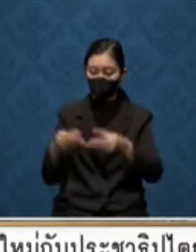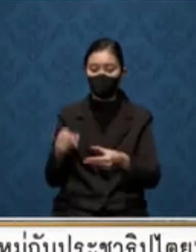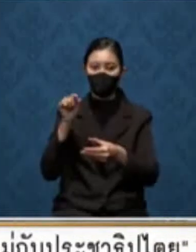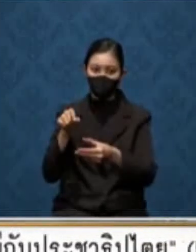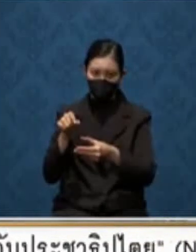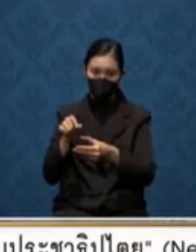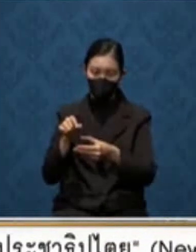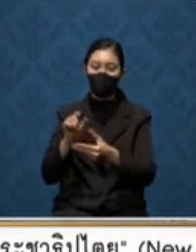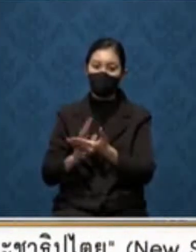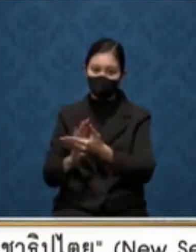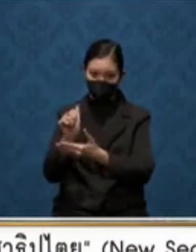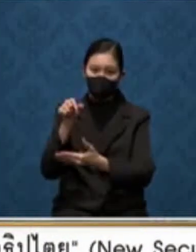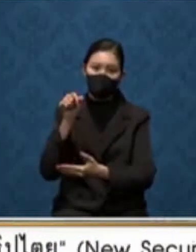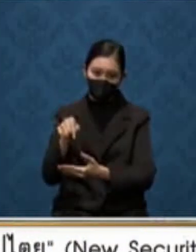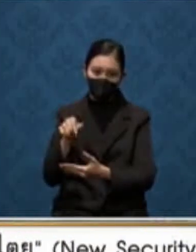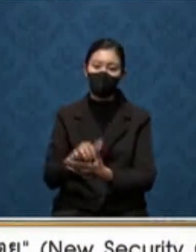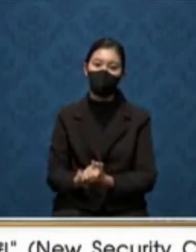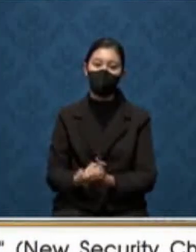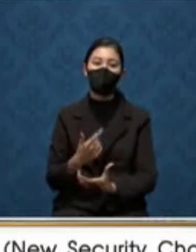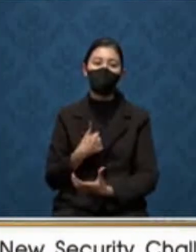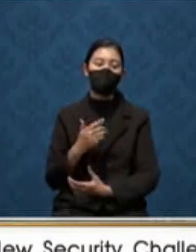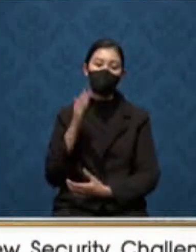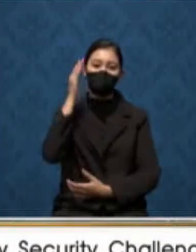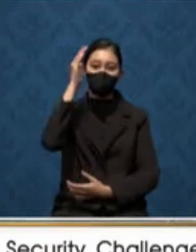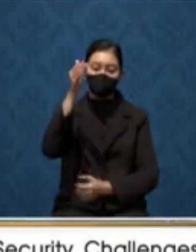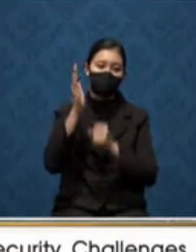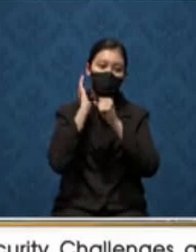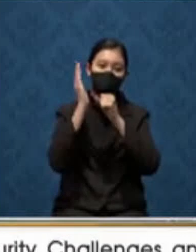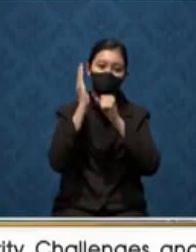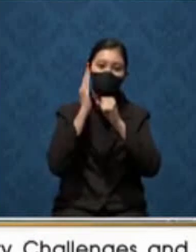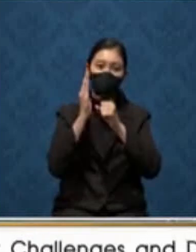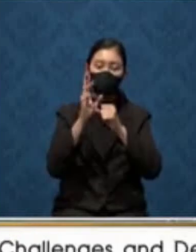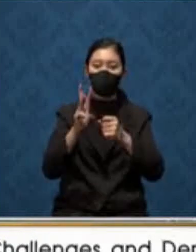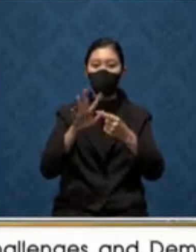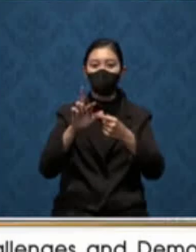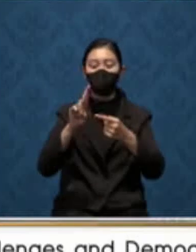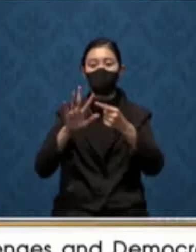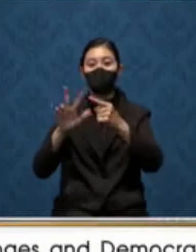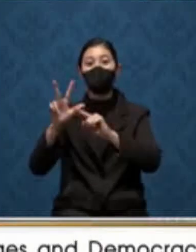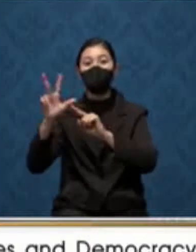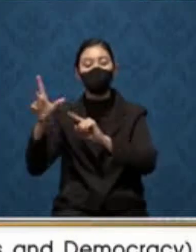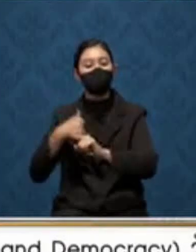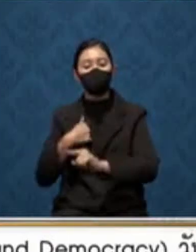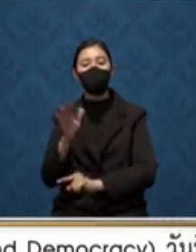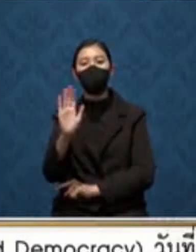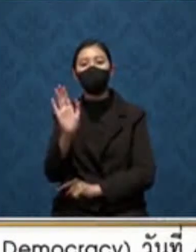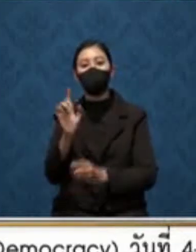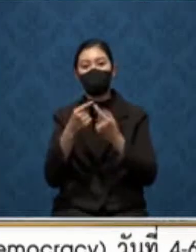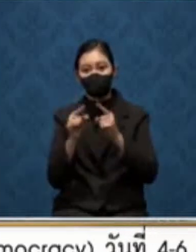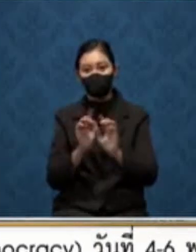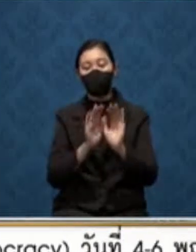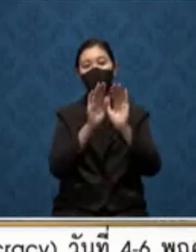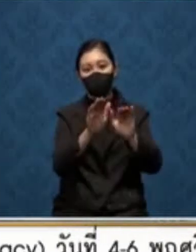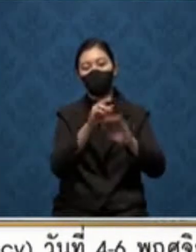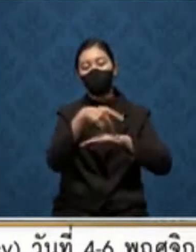ผมคงไมมโอกาสทจะได้อภยบกต่อมา Fast coffeeแต่ผมไมอยจะฝากท่กทาน Liberal people from otherส